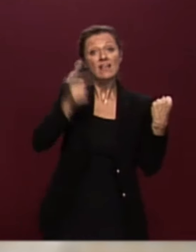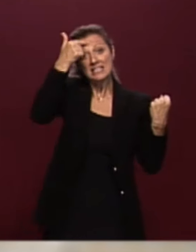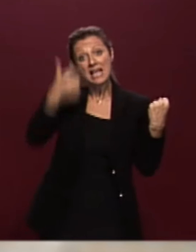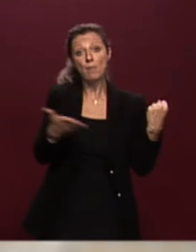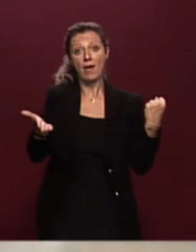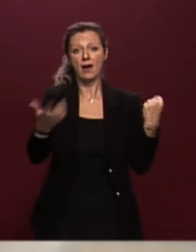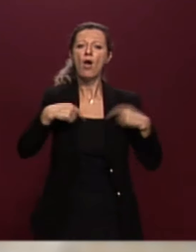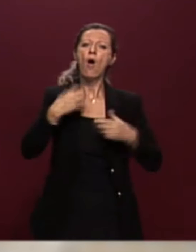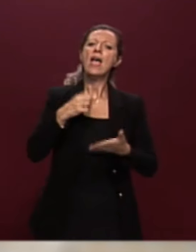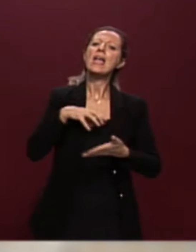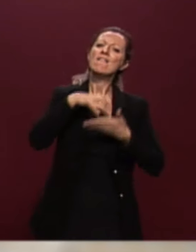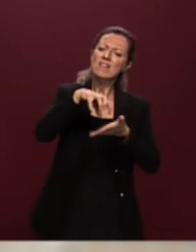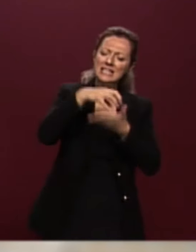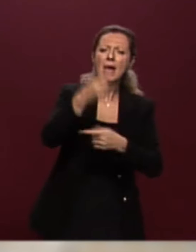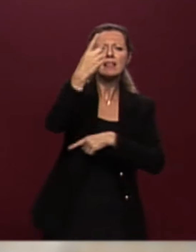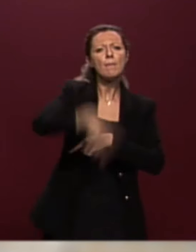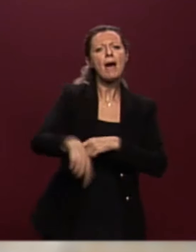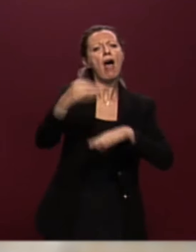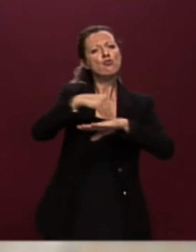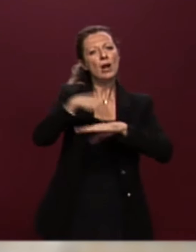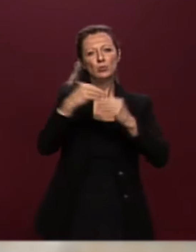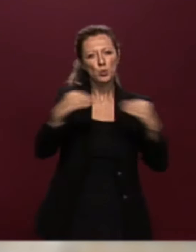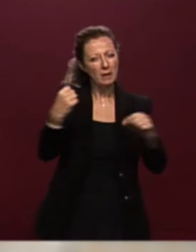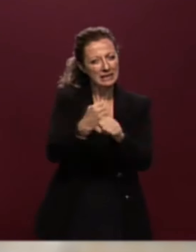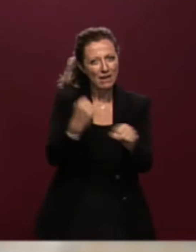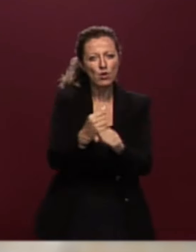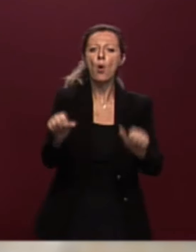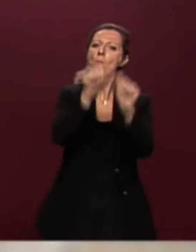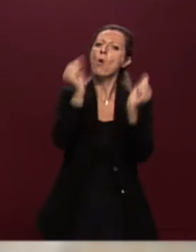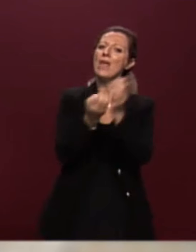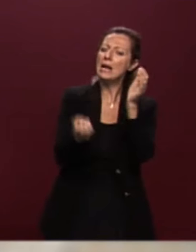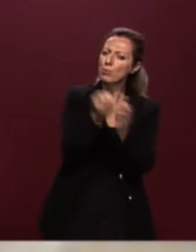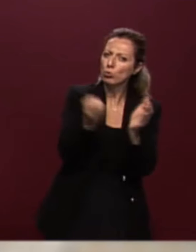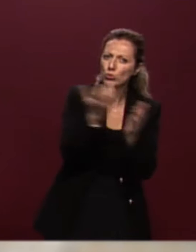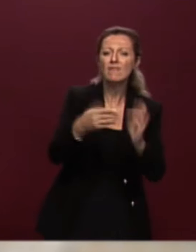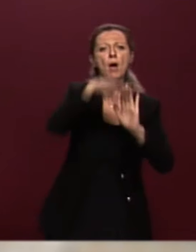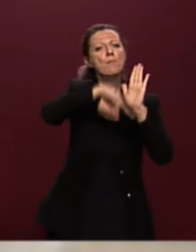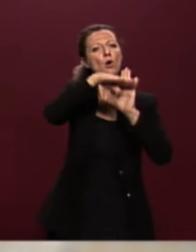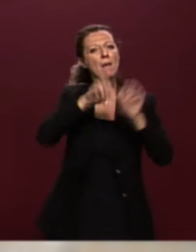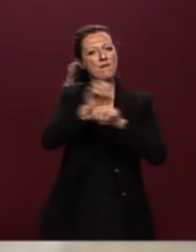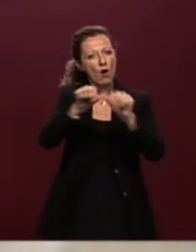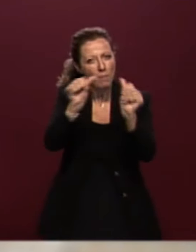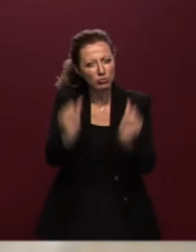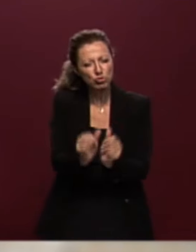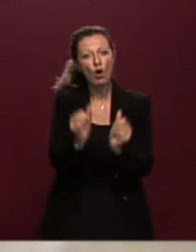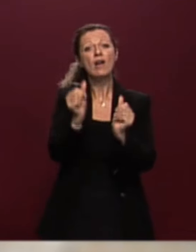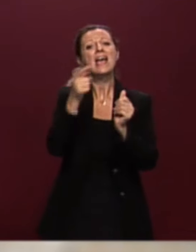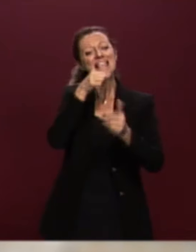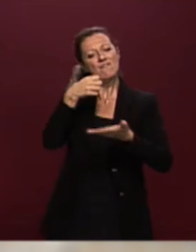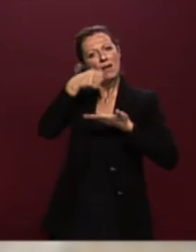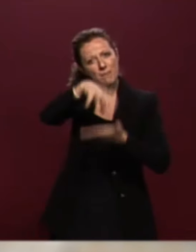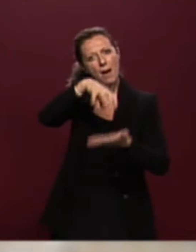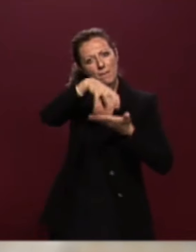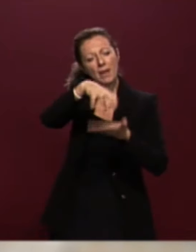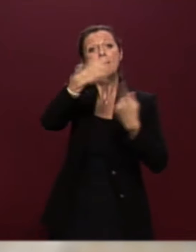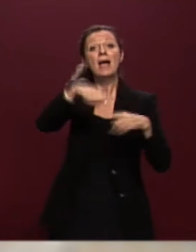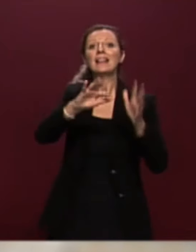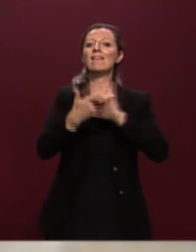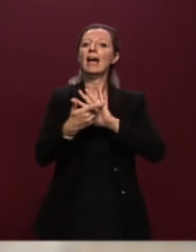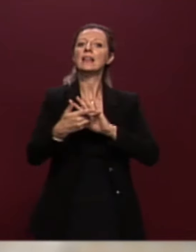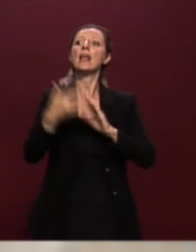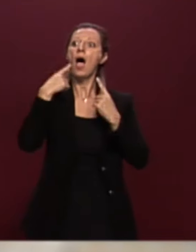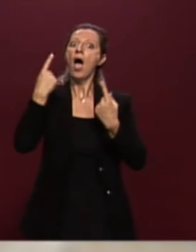investendo sull'aggiornamento dei nostri strumenti di lavoro, dei modelli produttivi, dei programmi di formazione per renderli più affidabili